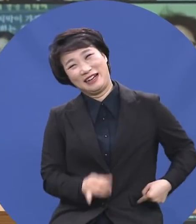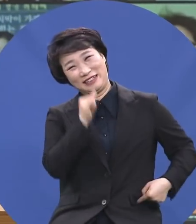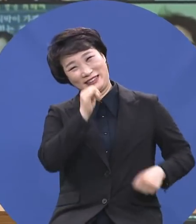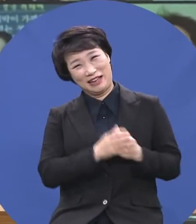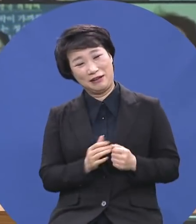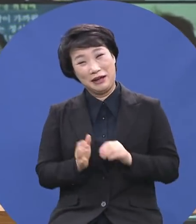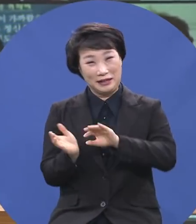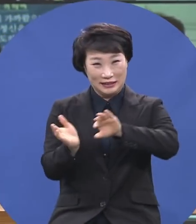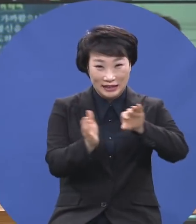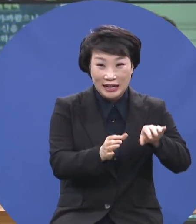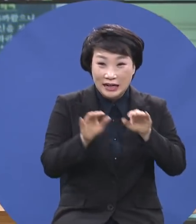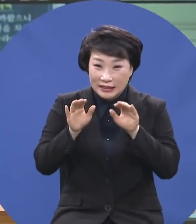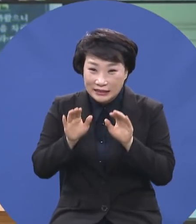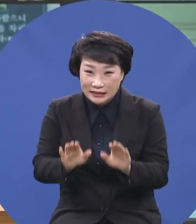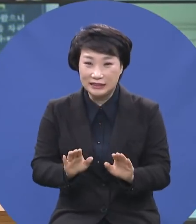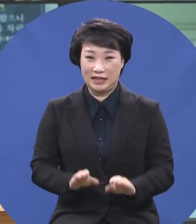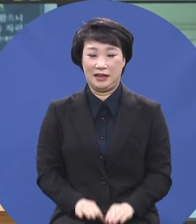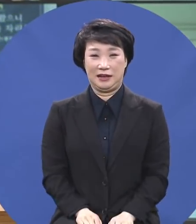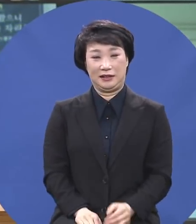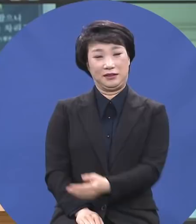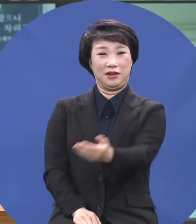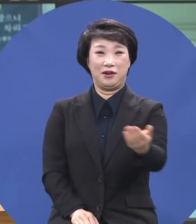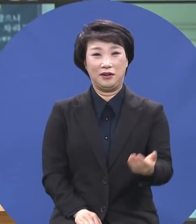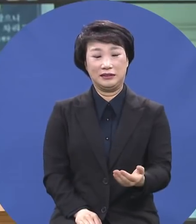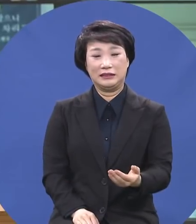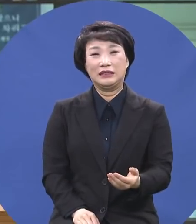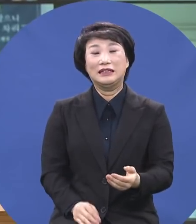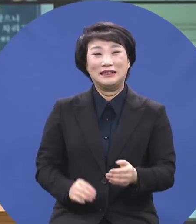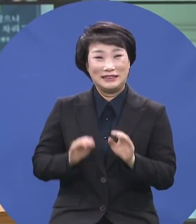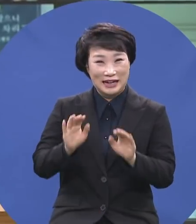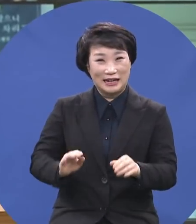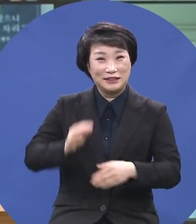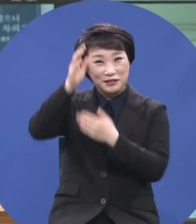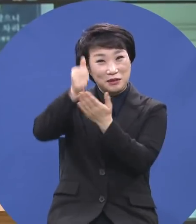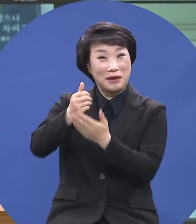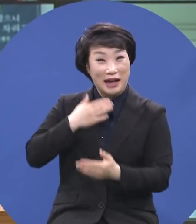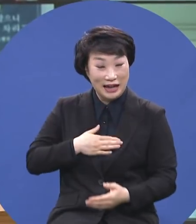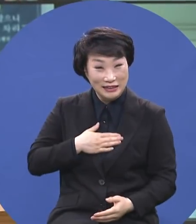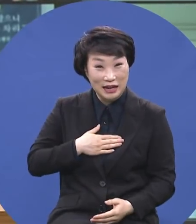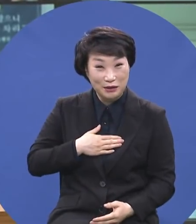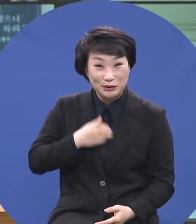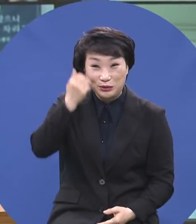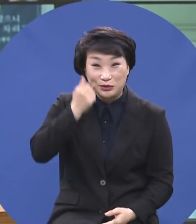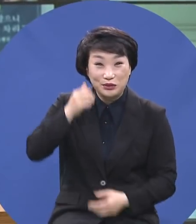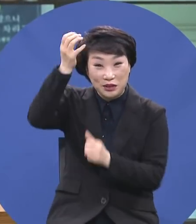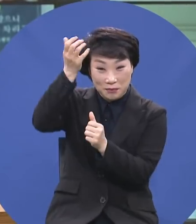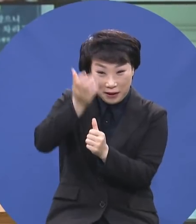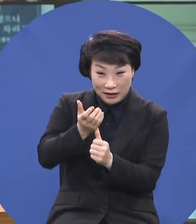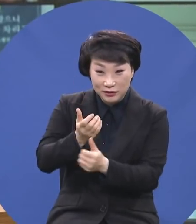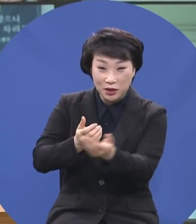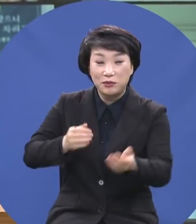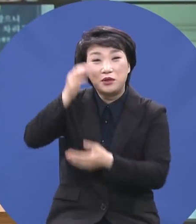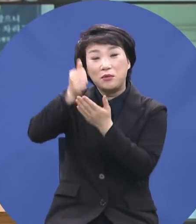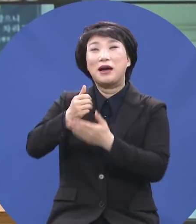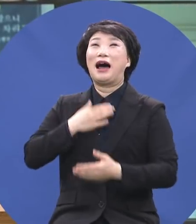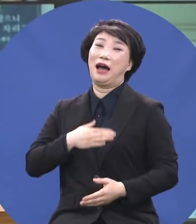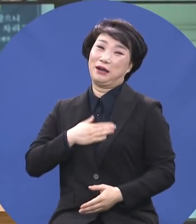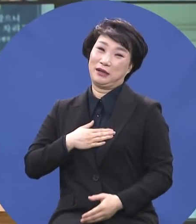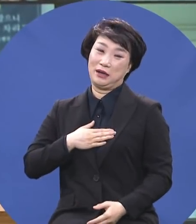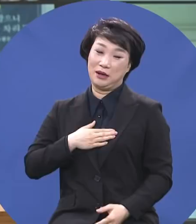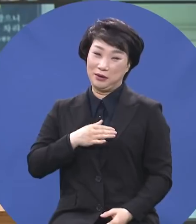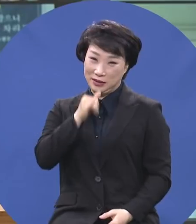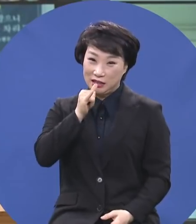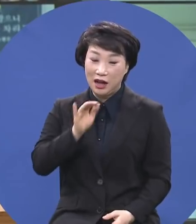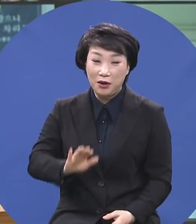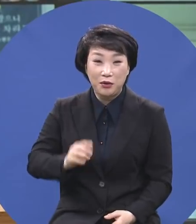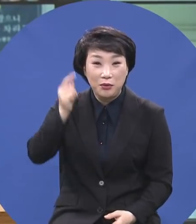여러분, 그러나 너희는 저를 아나니. 누가? 성령 받은 자는 성령을 아나니.